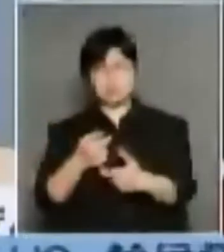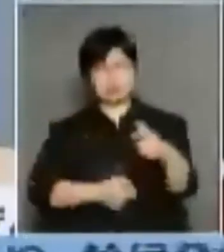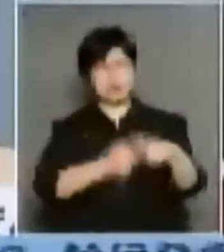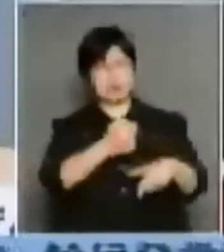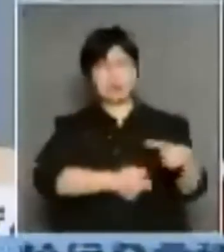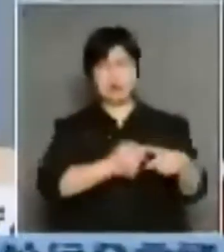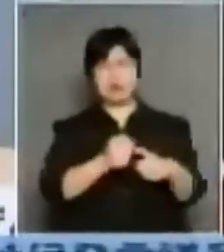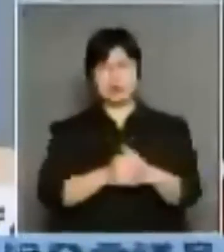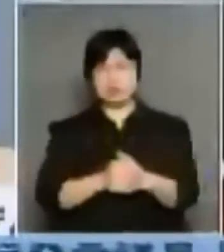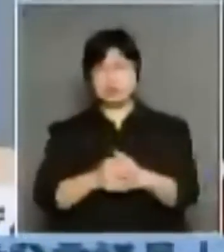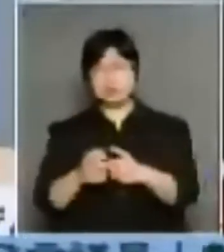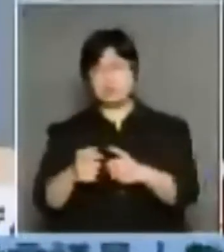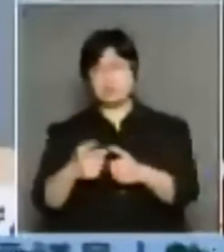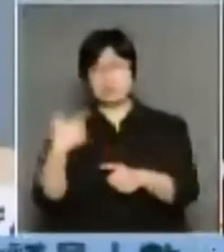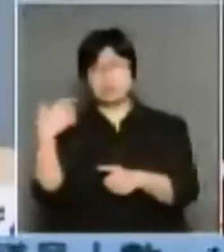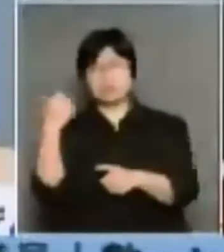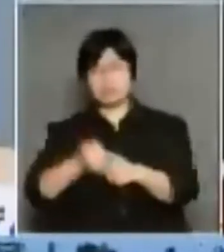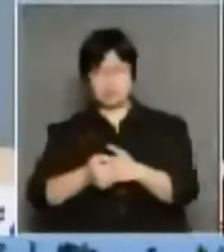喂主席，